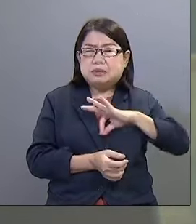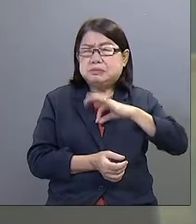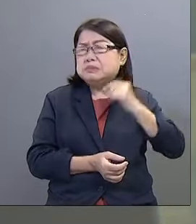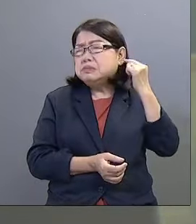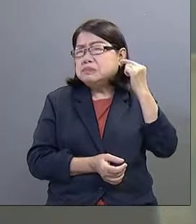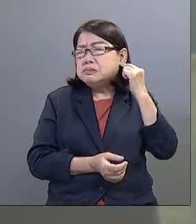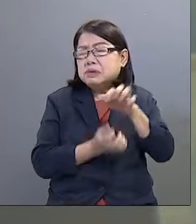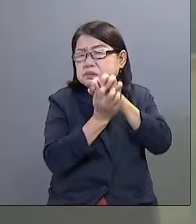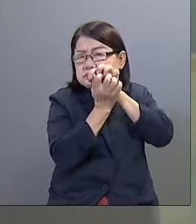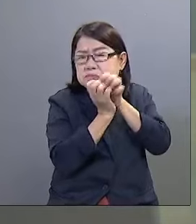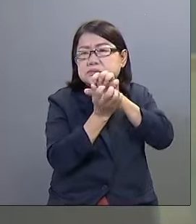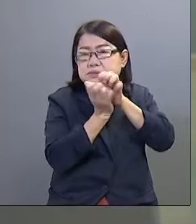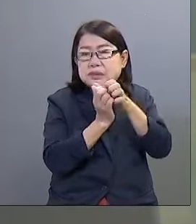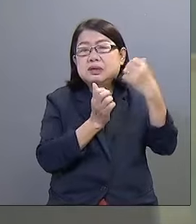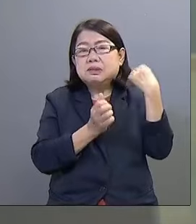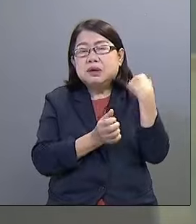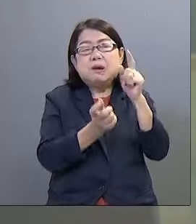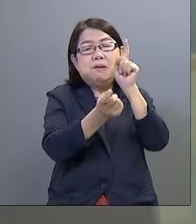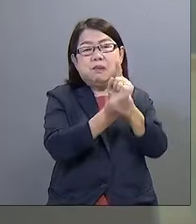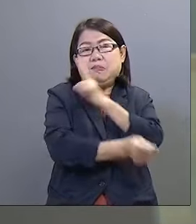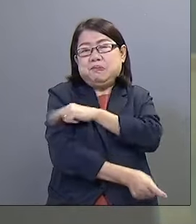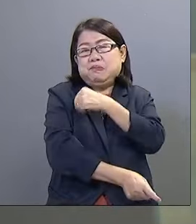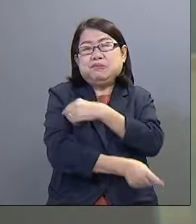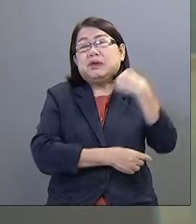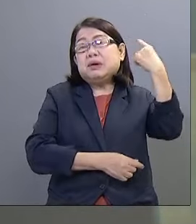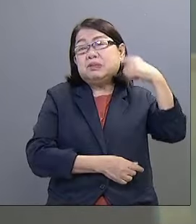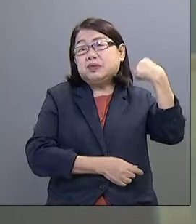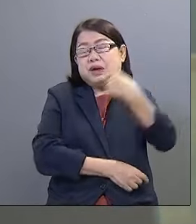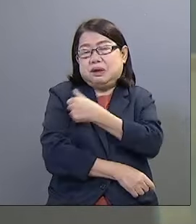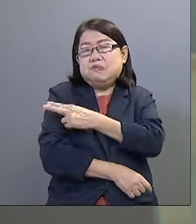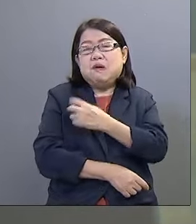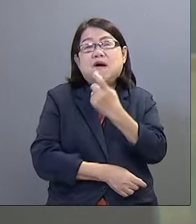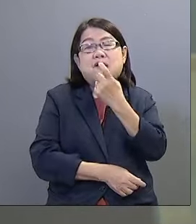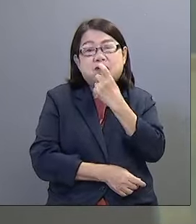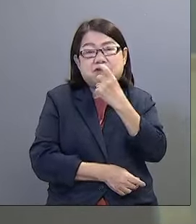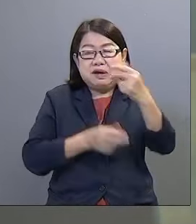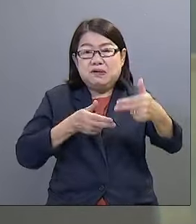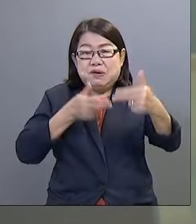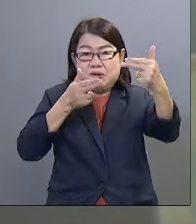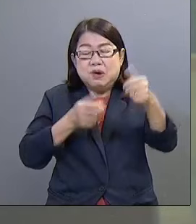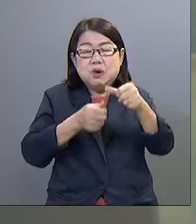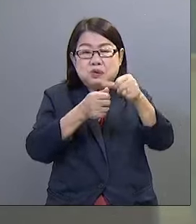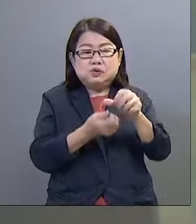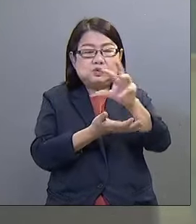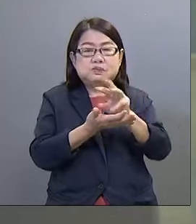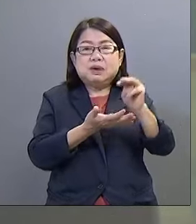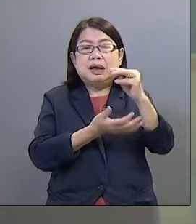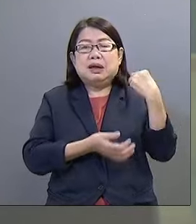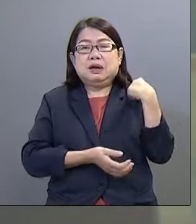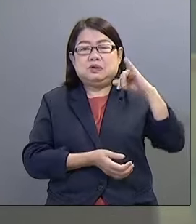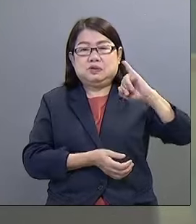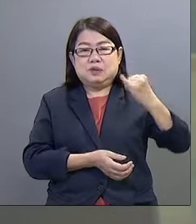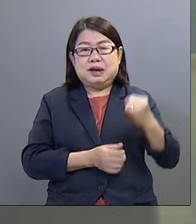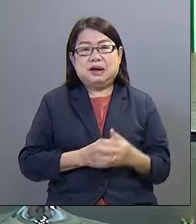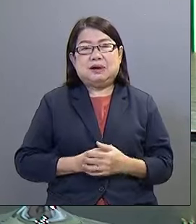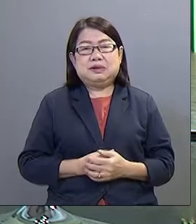ผ่านวดีโอเคลล์ค่ะกัทัทะแทยหิงปรางทิปโทิวิรัฒนานน ทัทะแพทยธยศาจุลาลงกรมหาวิทยาลัยคะสวัสดี